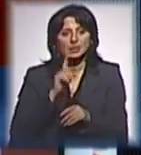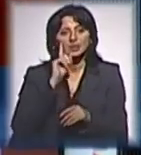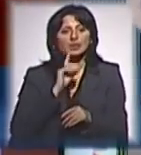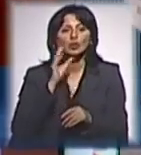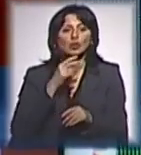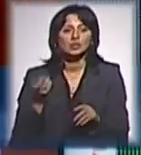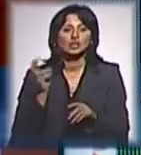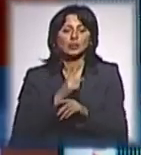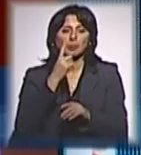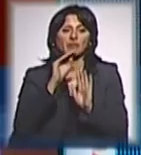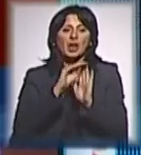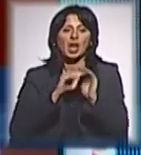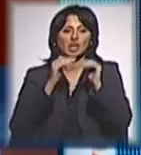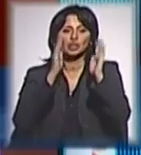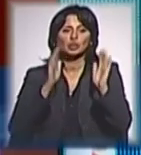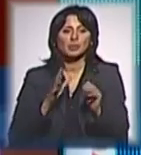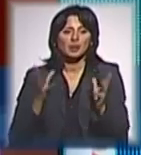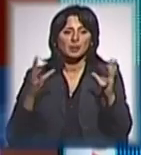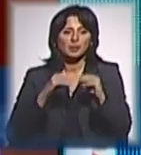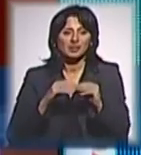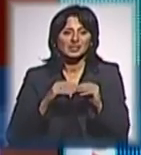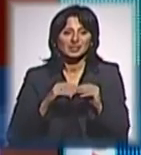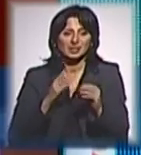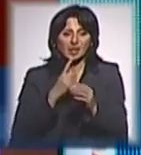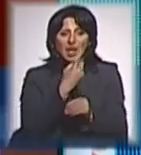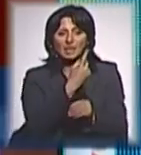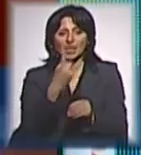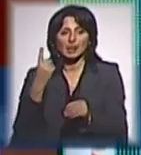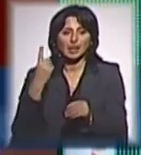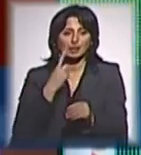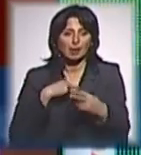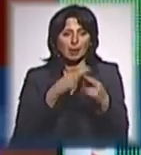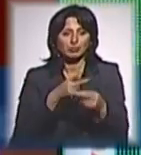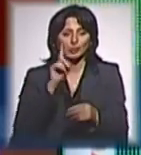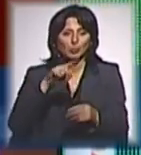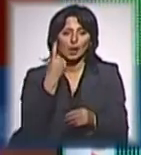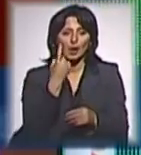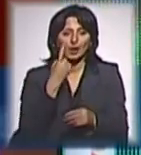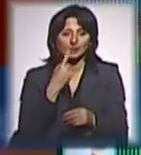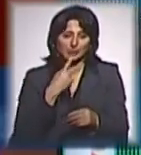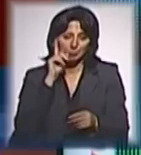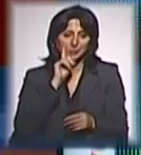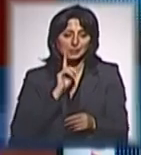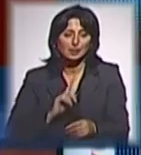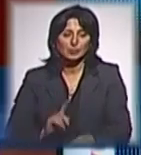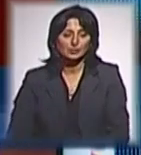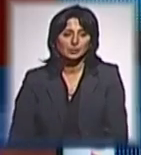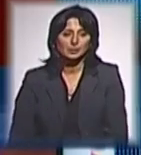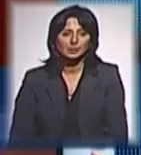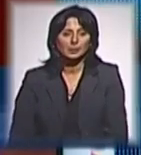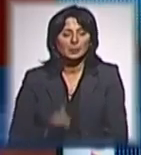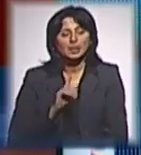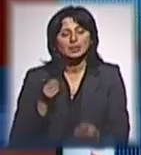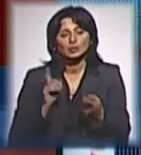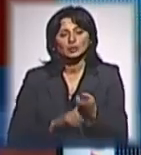როცა შემოდიხარ პირველი არხის შენობაში, ბევრი ერთიანები არის ყველა სართულზე, ეს უდაოდ სიამოვნებს ძალიან.